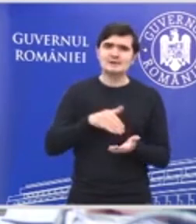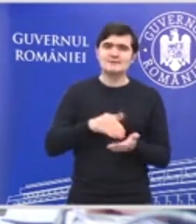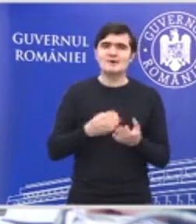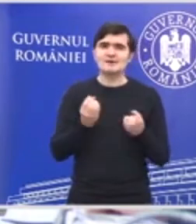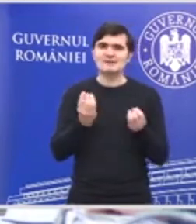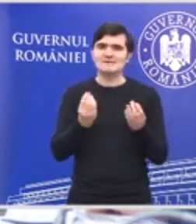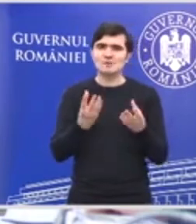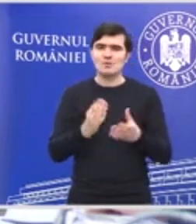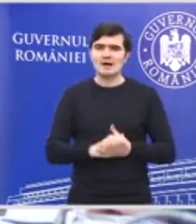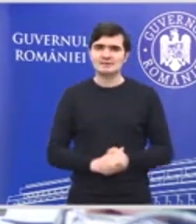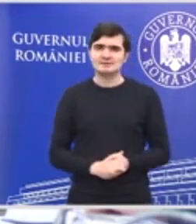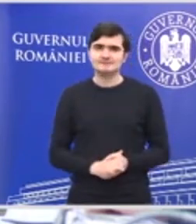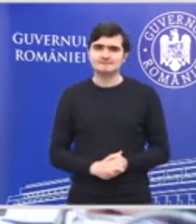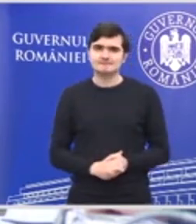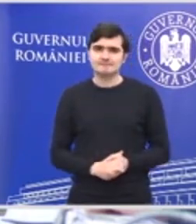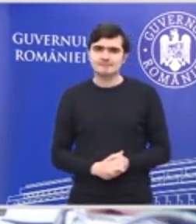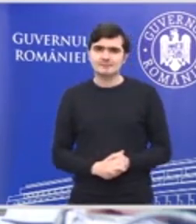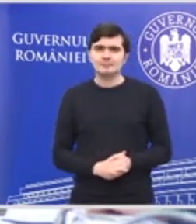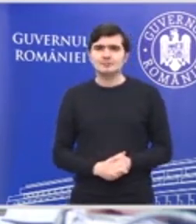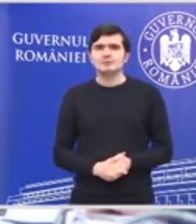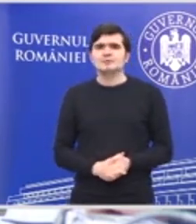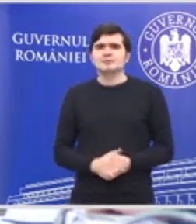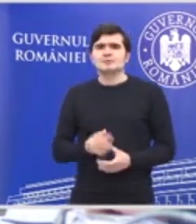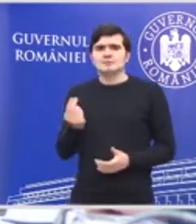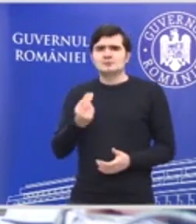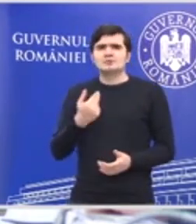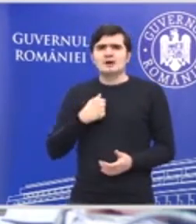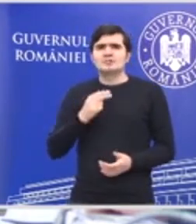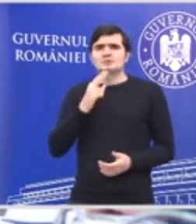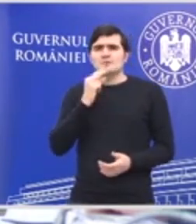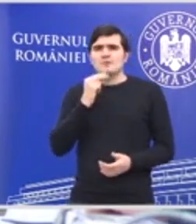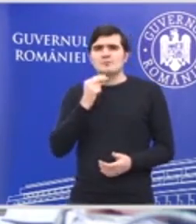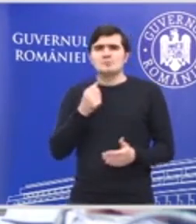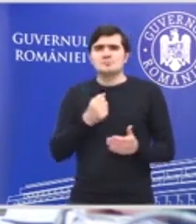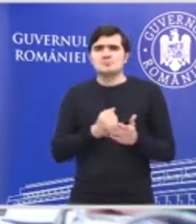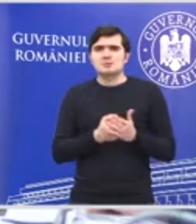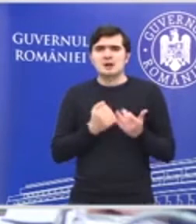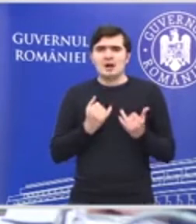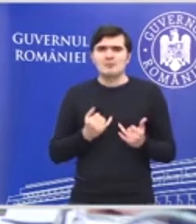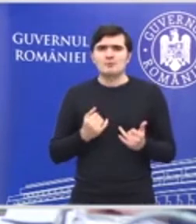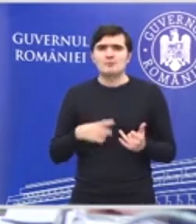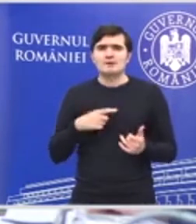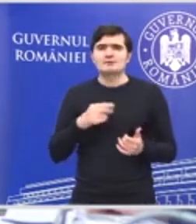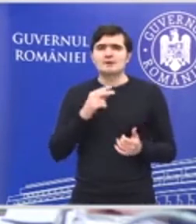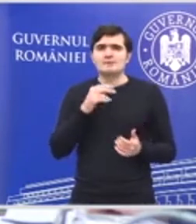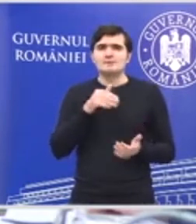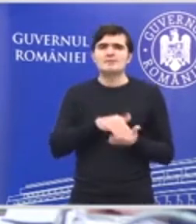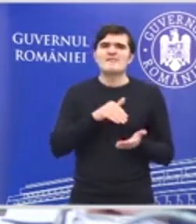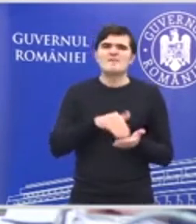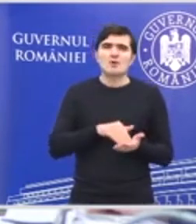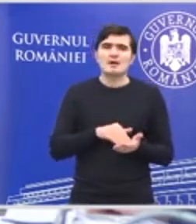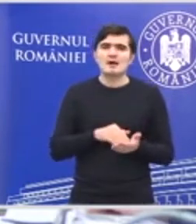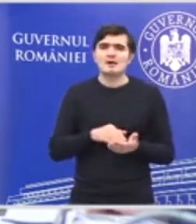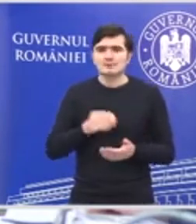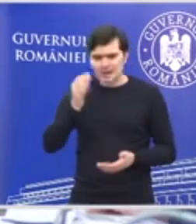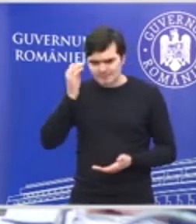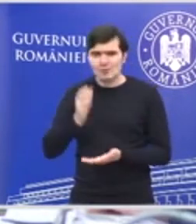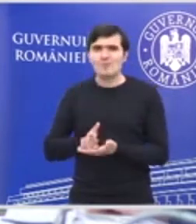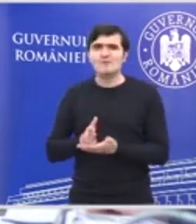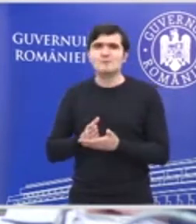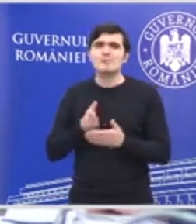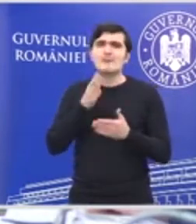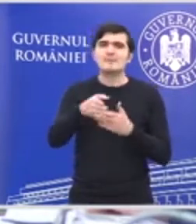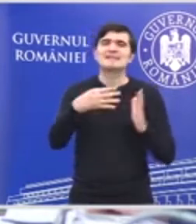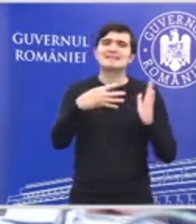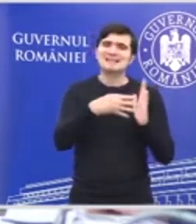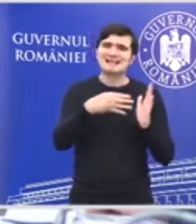informații. Ceea ce discutăm deocamdată este necesitatea confirmării prin teste